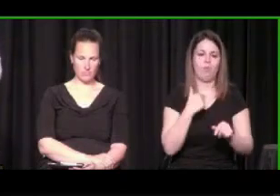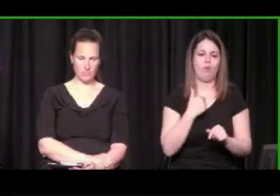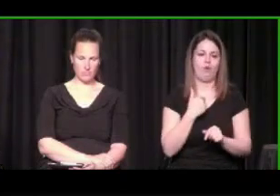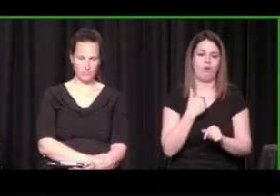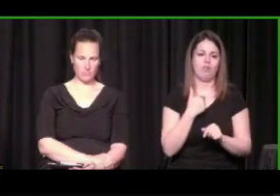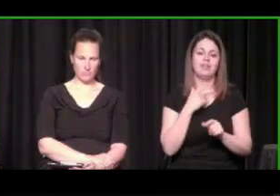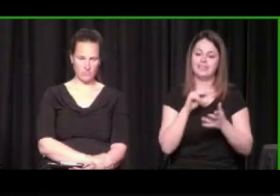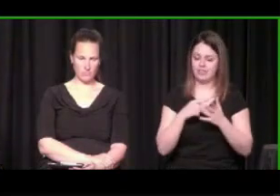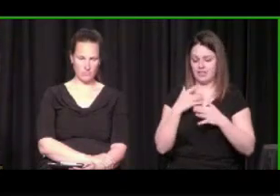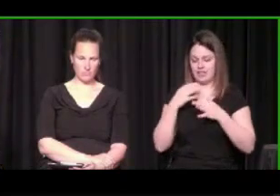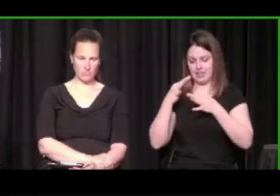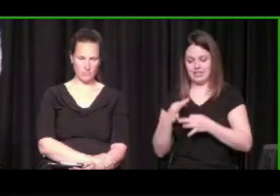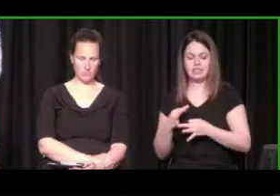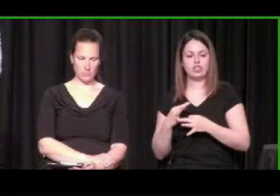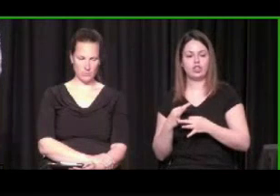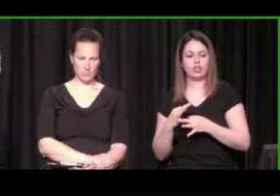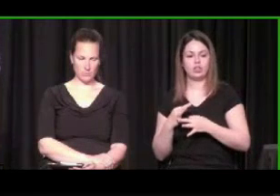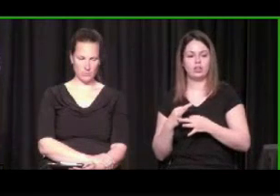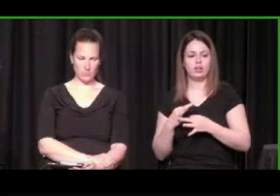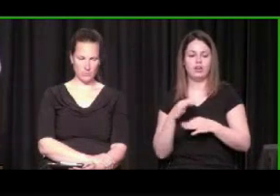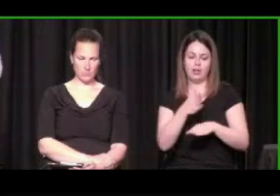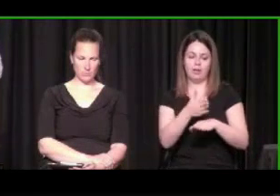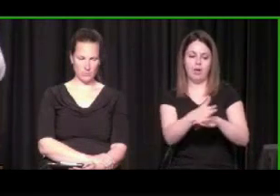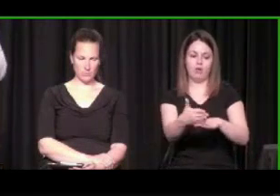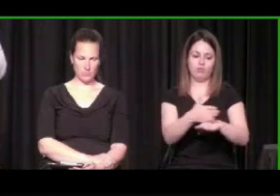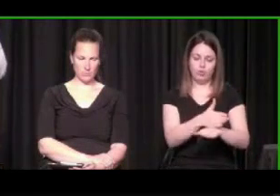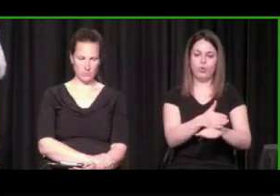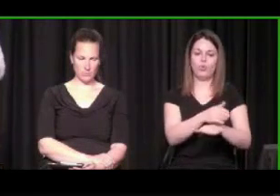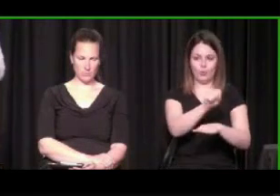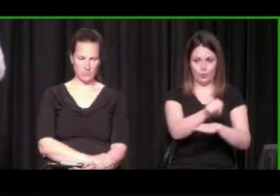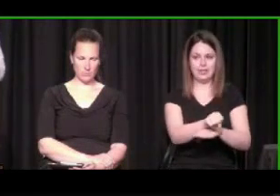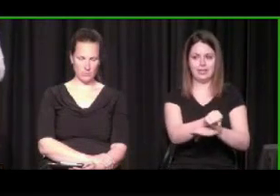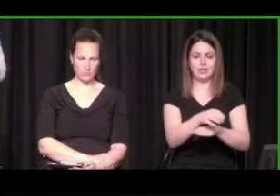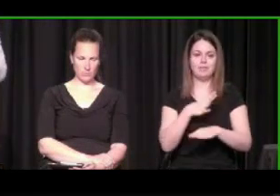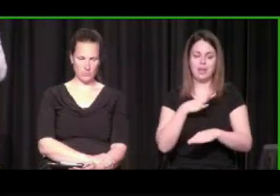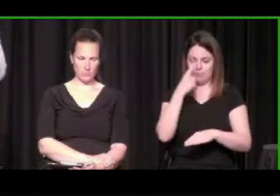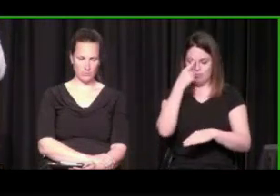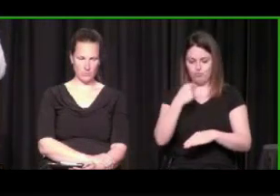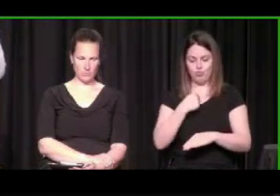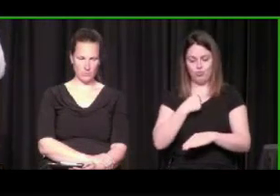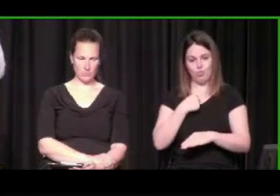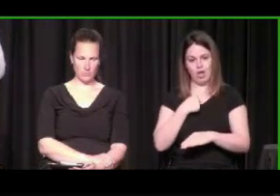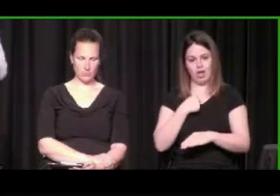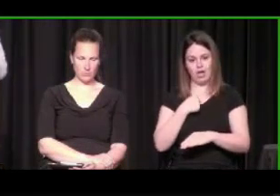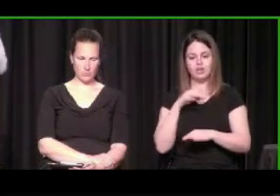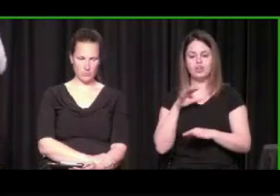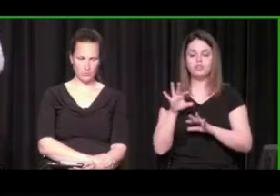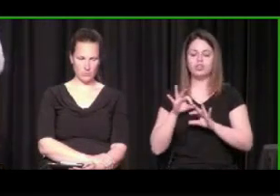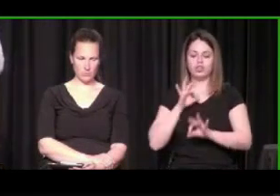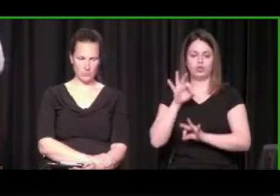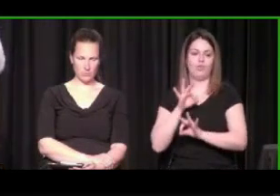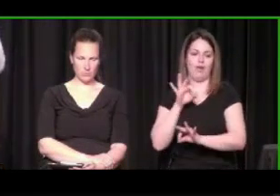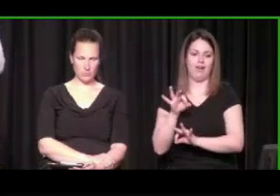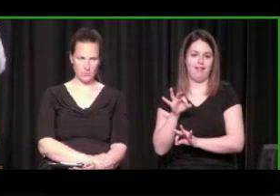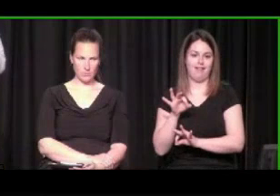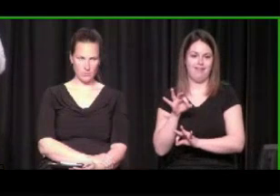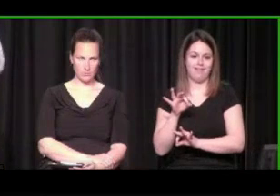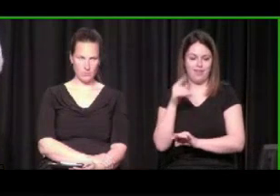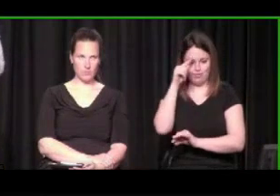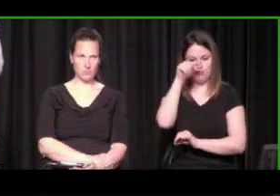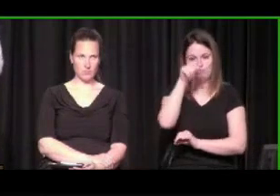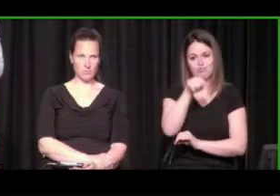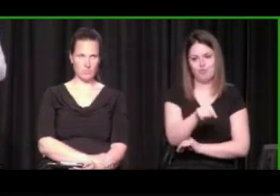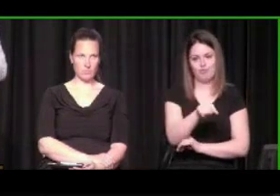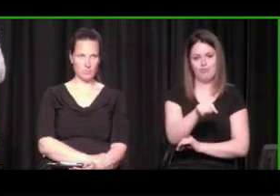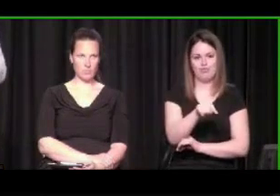en arriver même à prendre des décisions qui vont peut-être précipiter la mort, mais qui, dans mon esprit à moi, sont un choix. Ben, dans mon